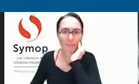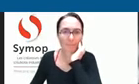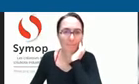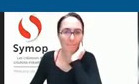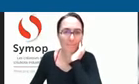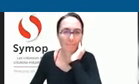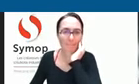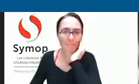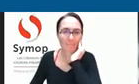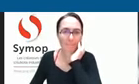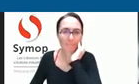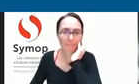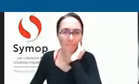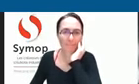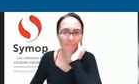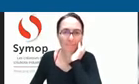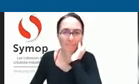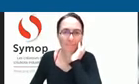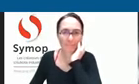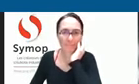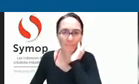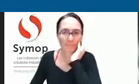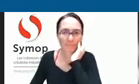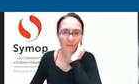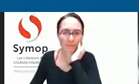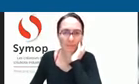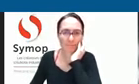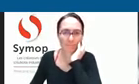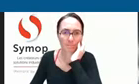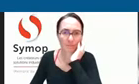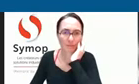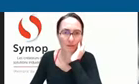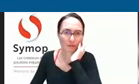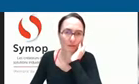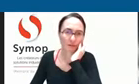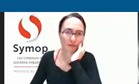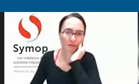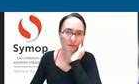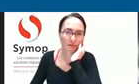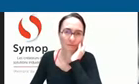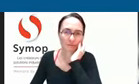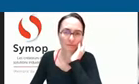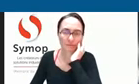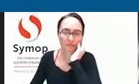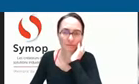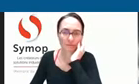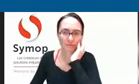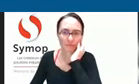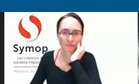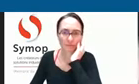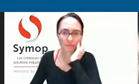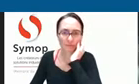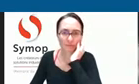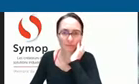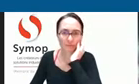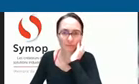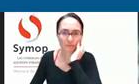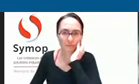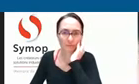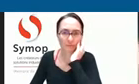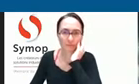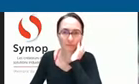agents de maintenance. La maintenance préventive aussi, c'est faire des changements systématiques. Et quand je dis systématique, ça veut dire que par exemple, tous